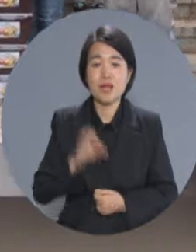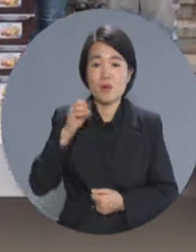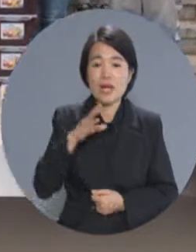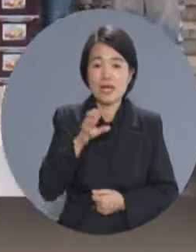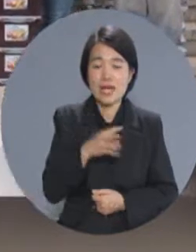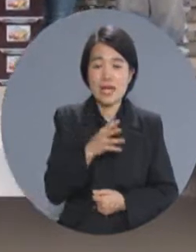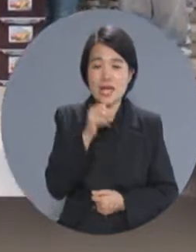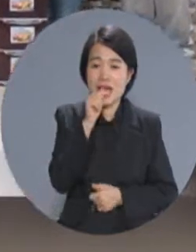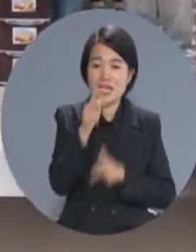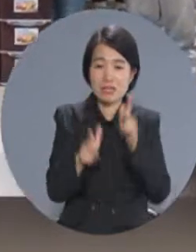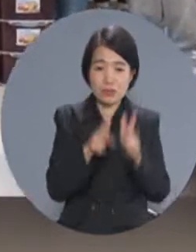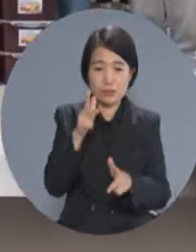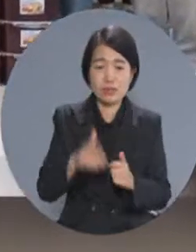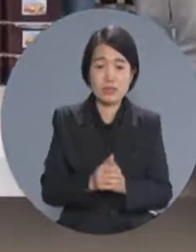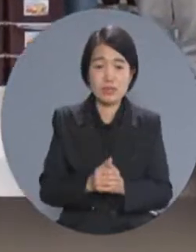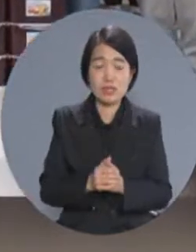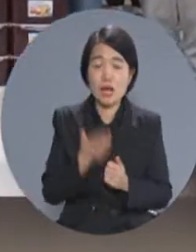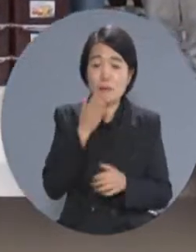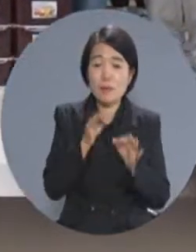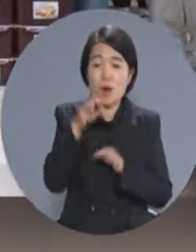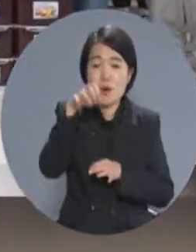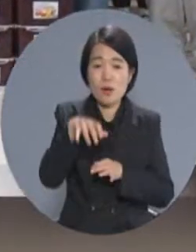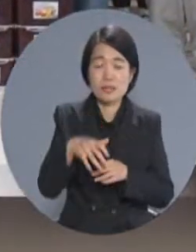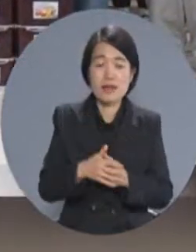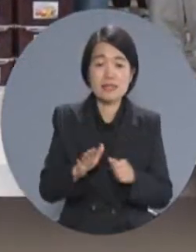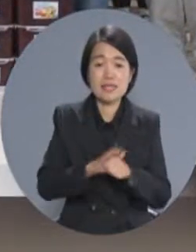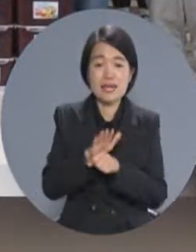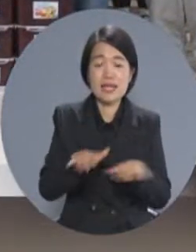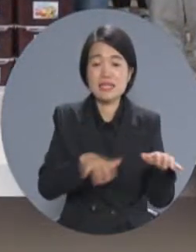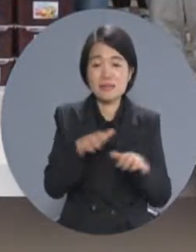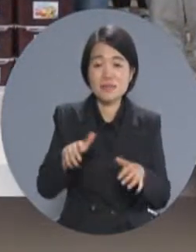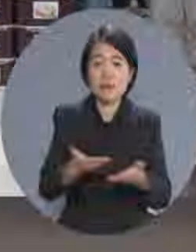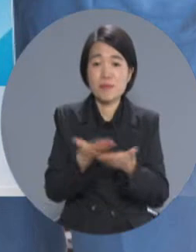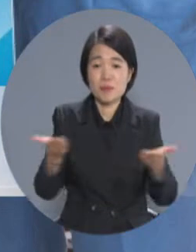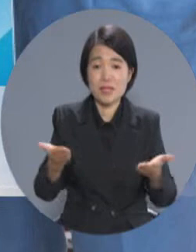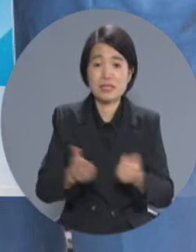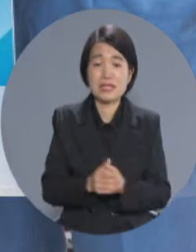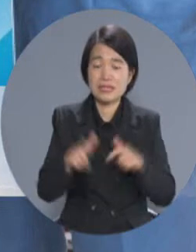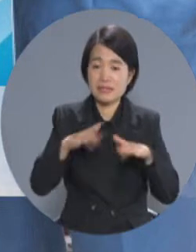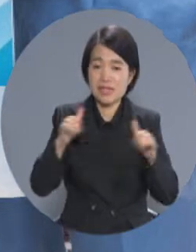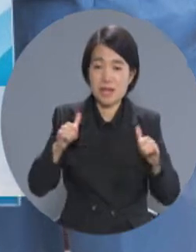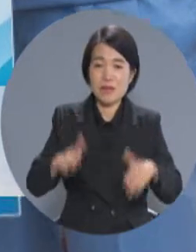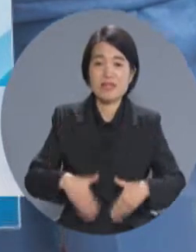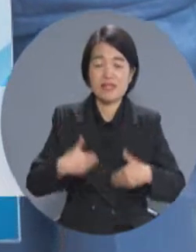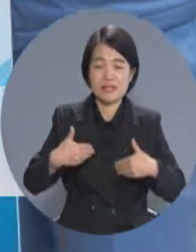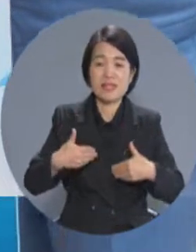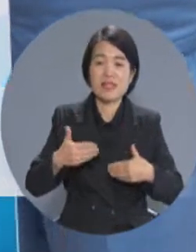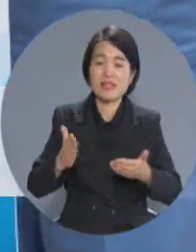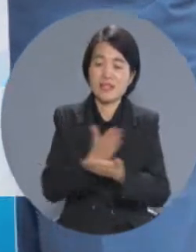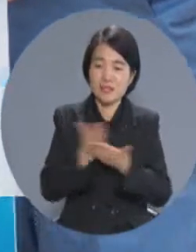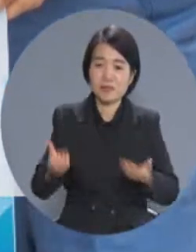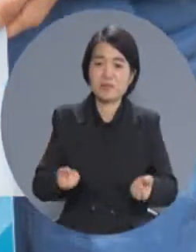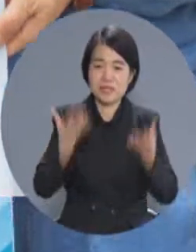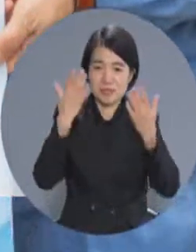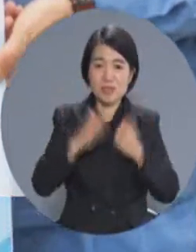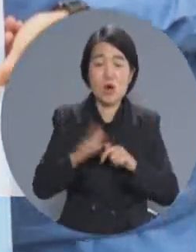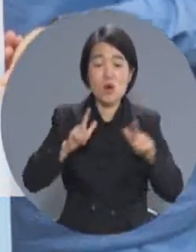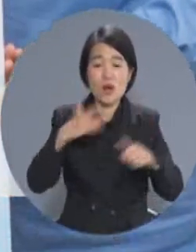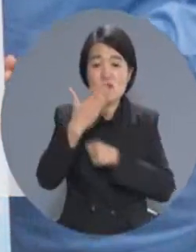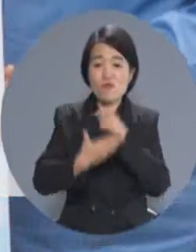광양제철소가 제철소 복지센터 대식당 앞에서 사랑의 김장 전달식을 갖고 지역민들과 따뜻한 나눔을 가졌습니다 올해로